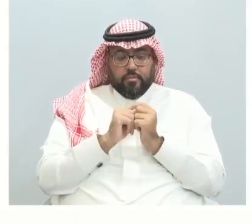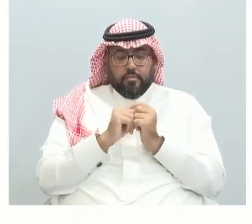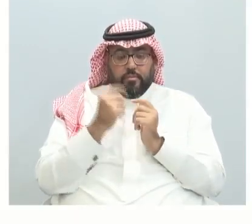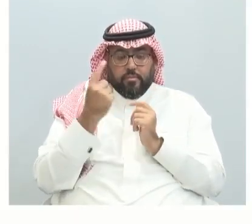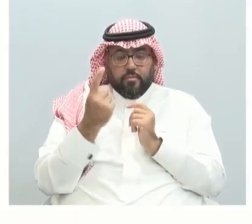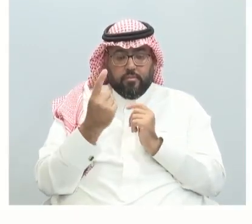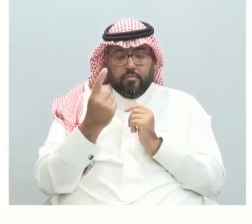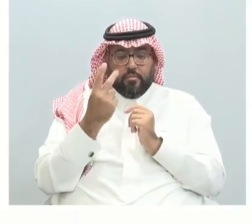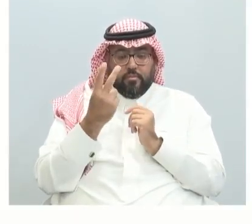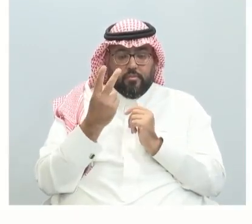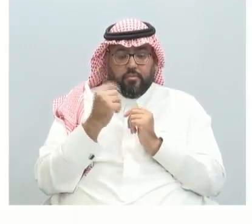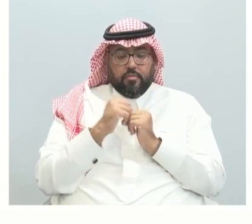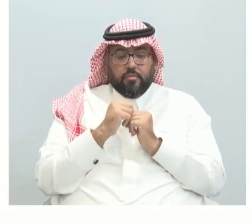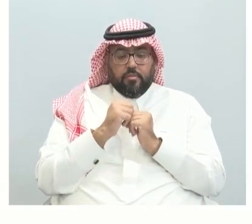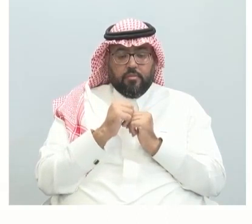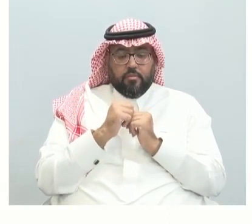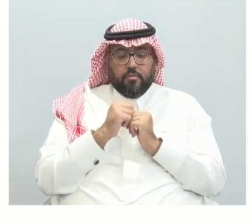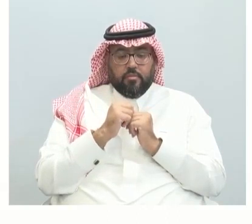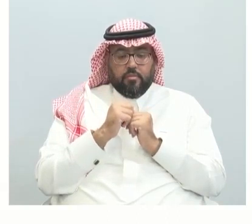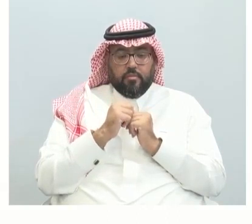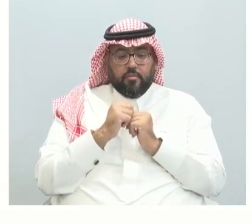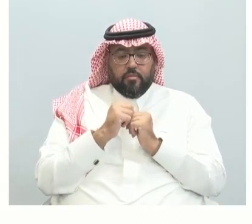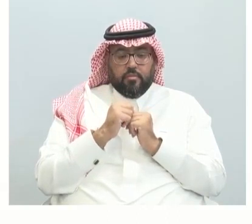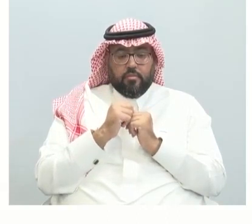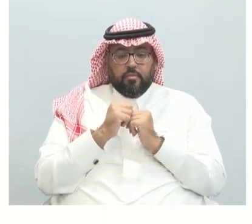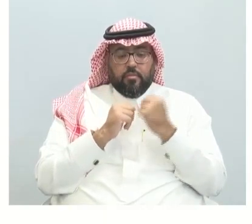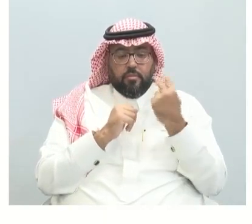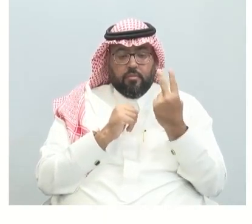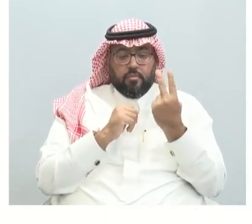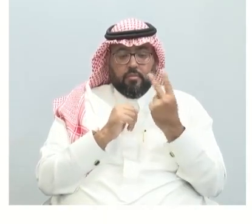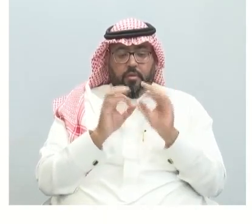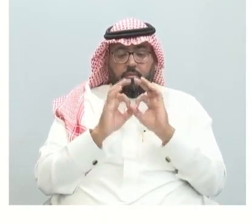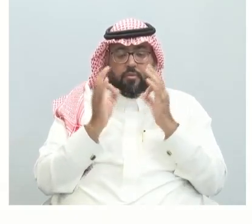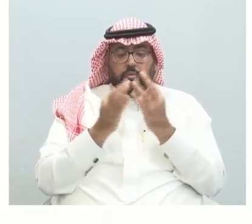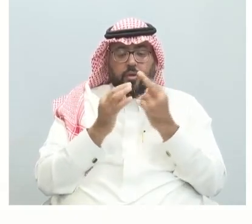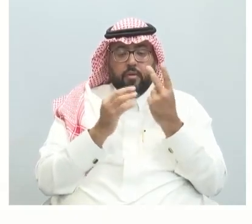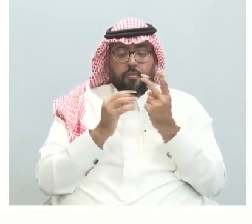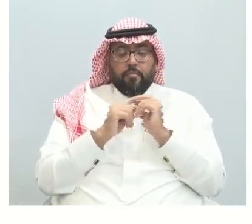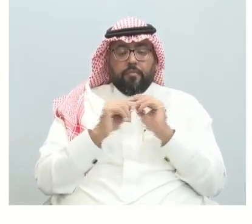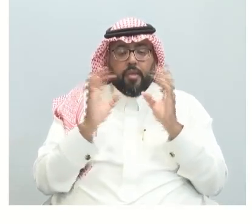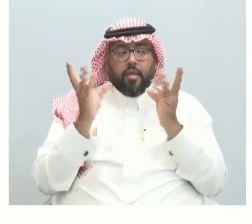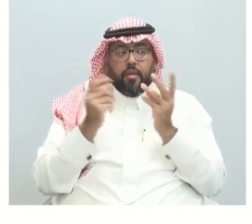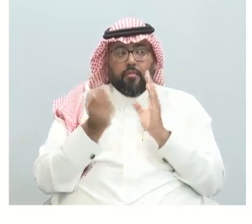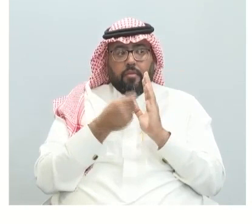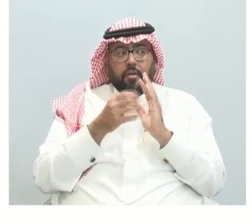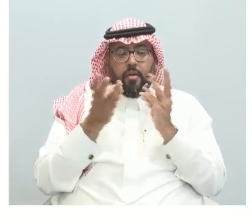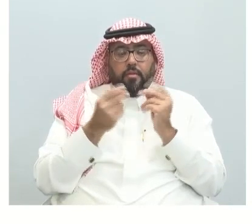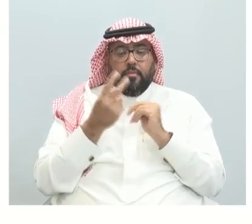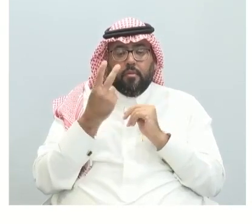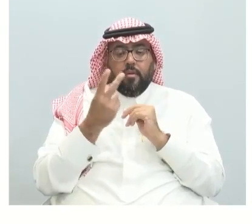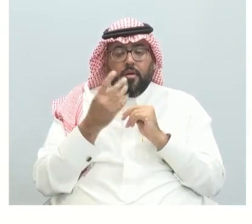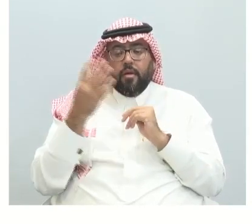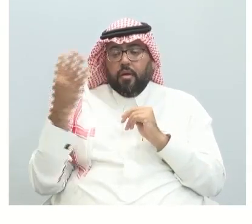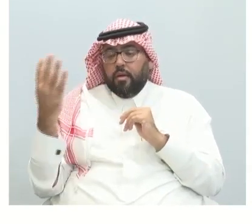1 2 اذا لدي قريبان في المجموعه الثانيه نكتب العدد اثنان اذا